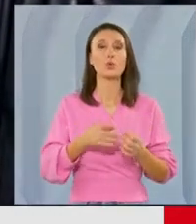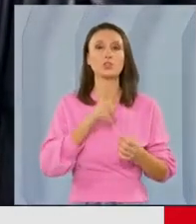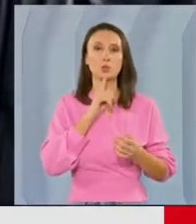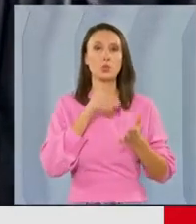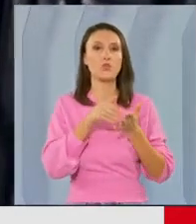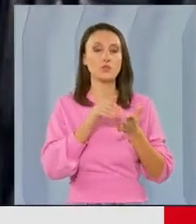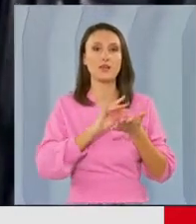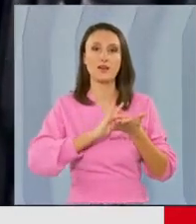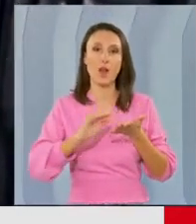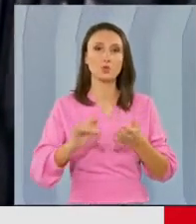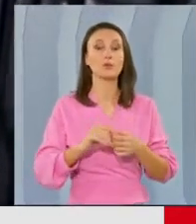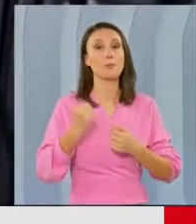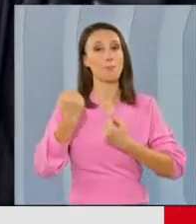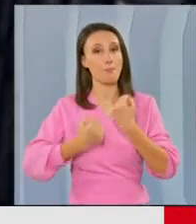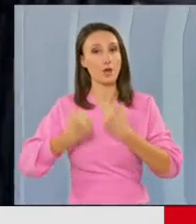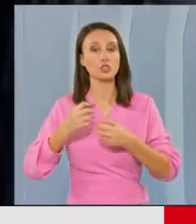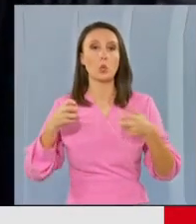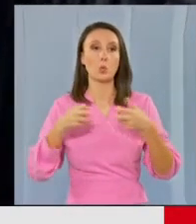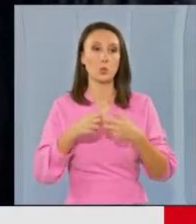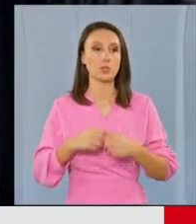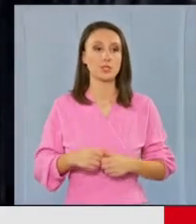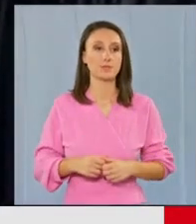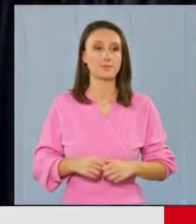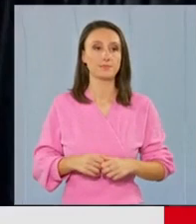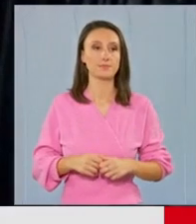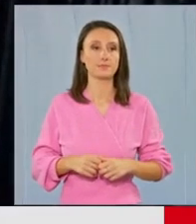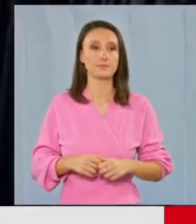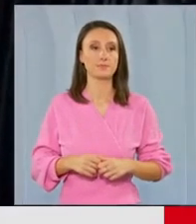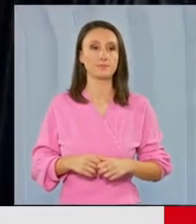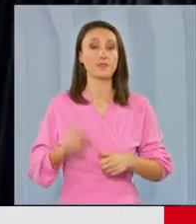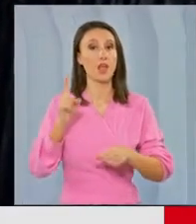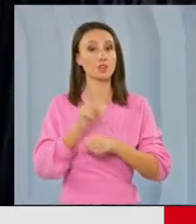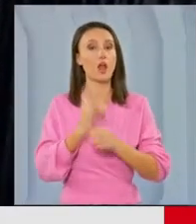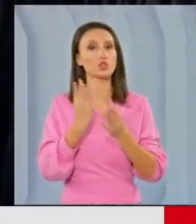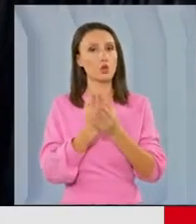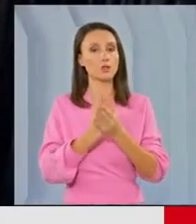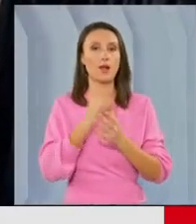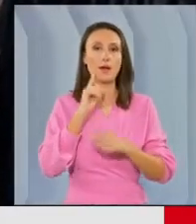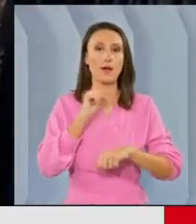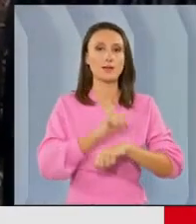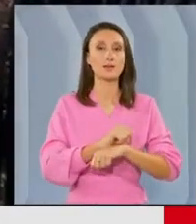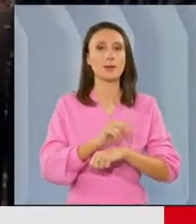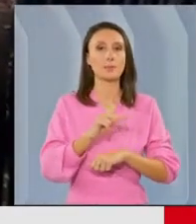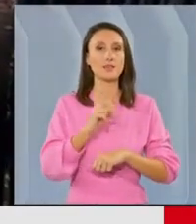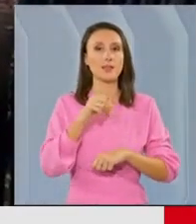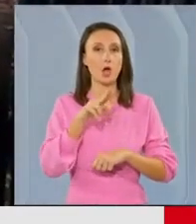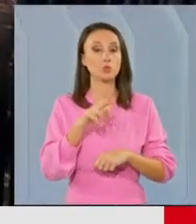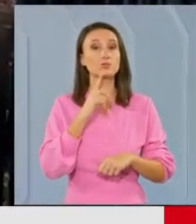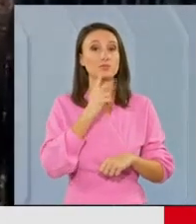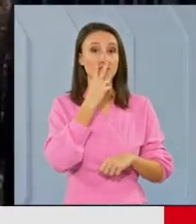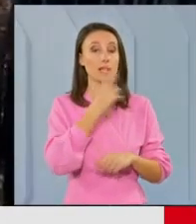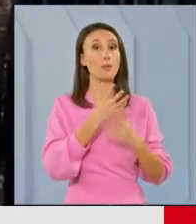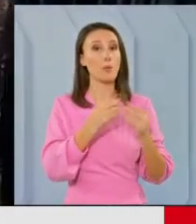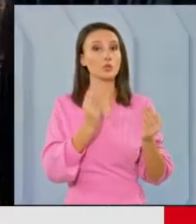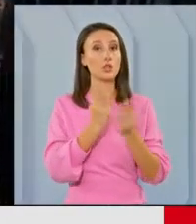de folosință gratuită inclusiv autoturisme de lux spun anchetatorii în același dosar a mai fost arestat și Mihai pânzari vizat de mai